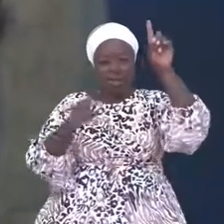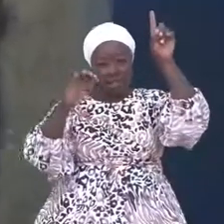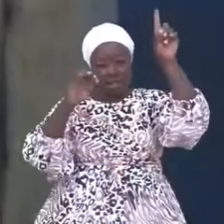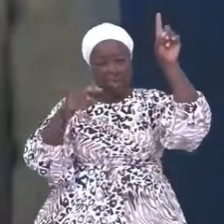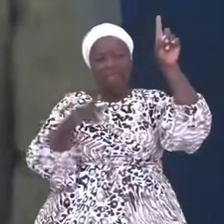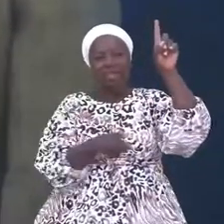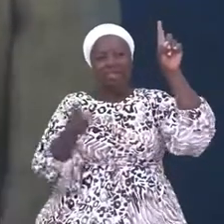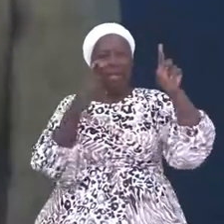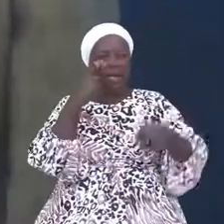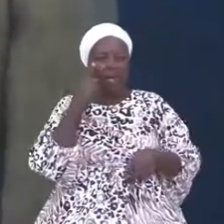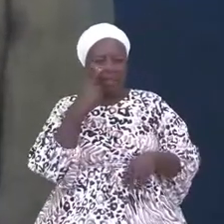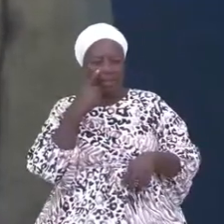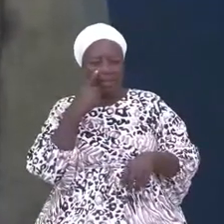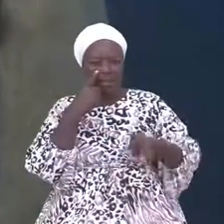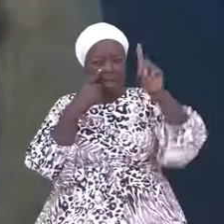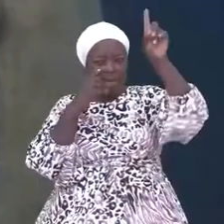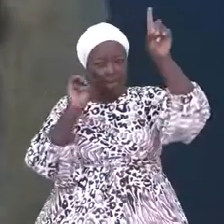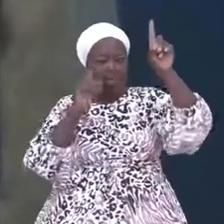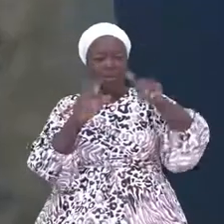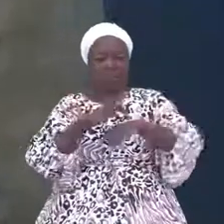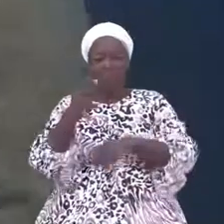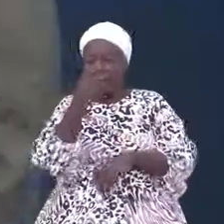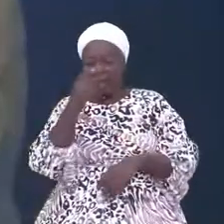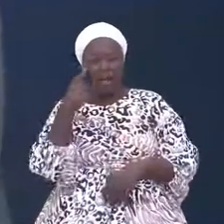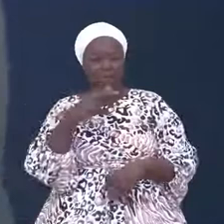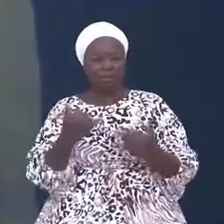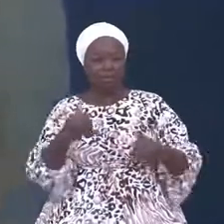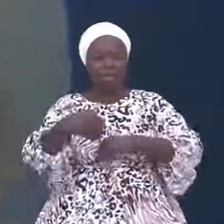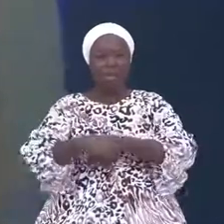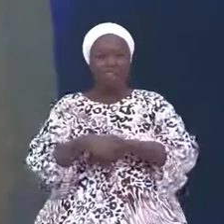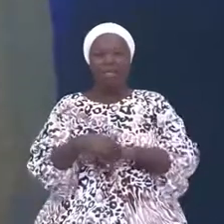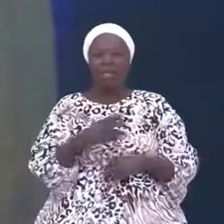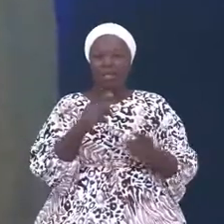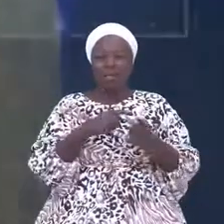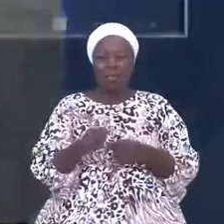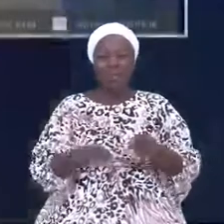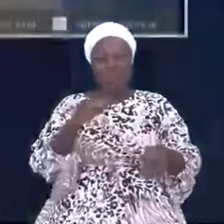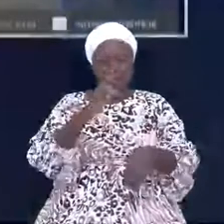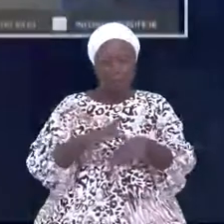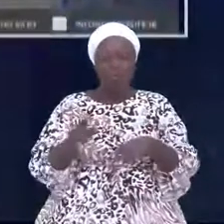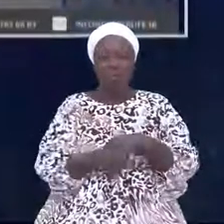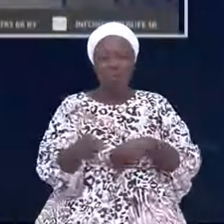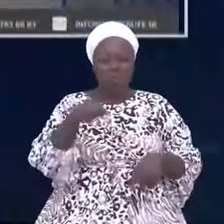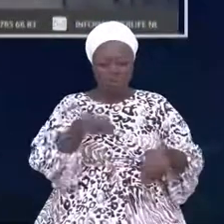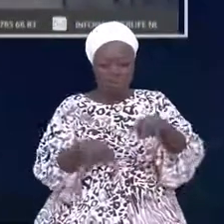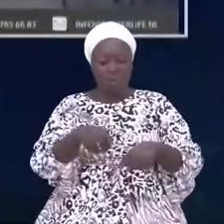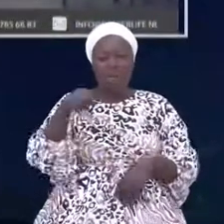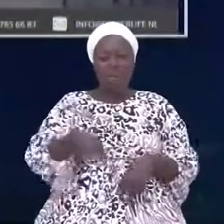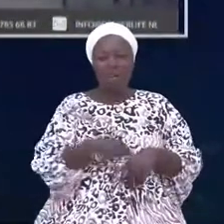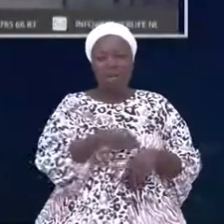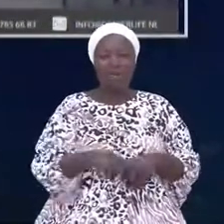toucha. Il leur toucha les yeux. Il va toucher les yeux avec ce soir. Il va